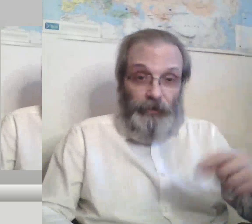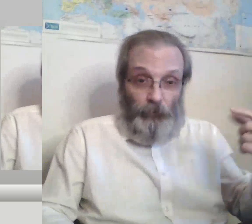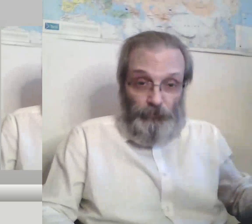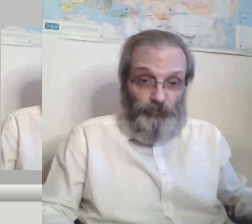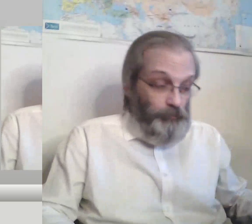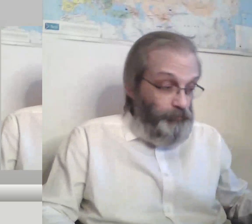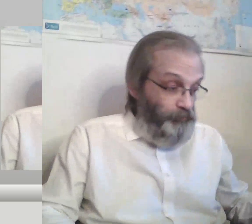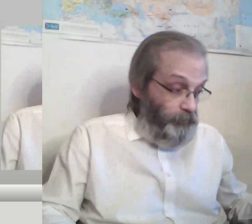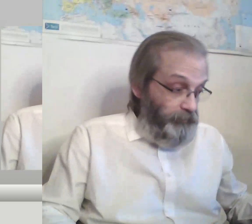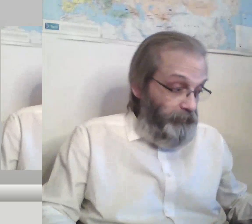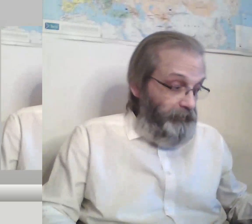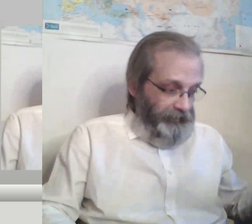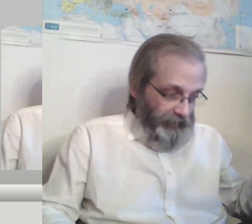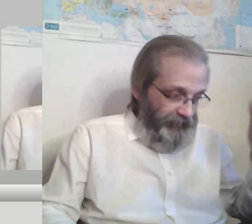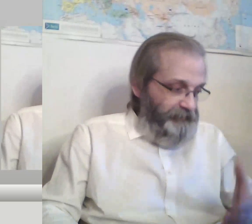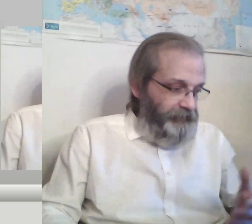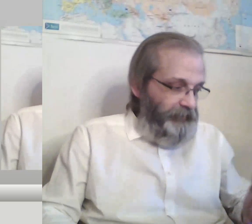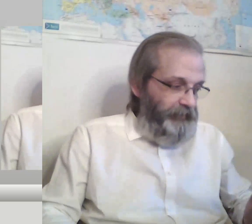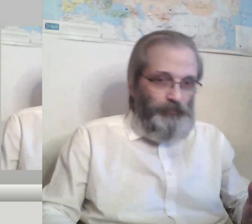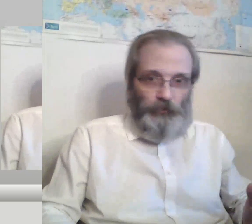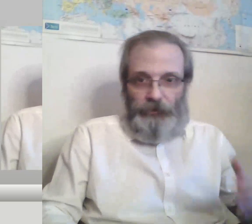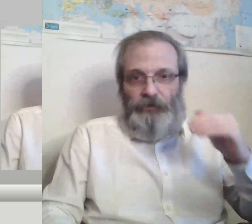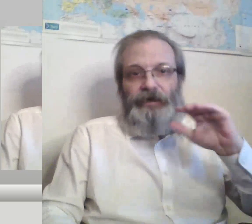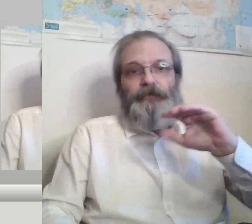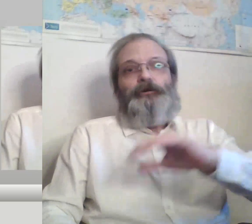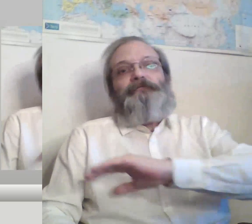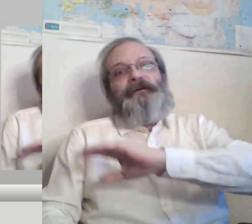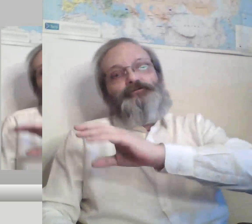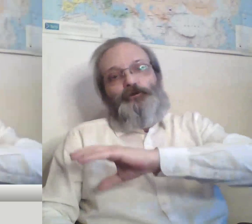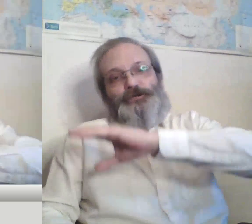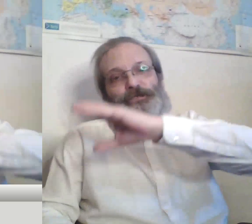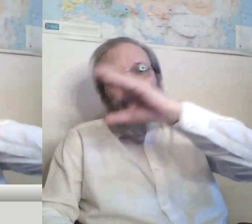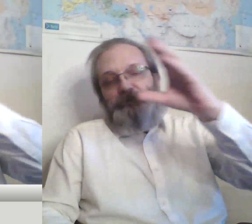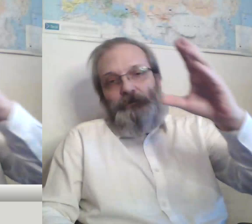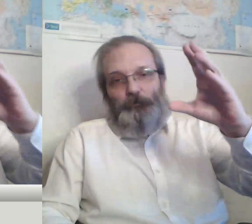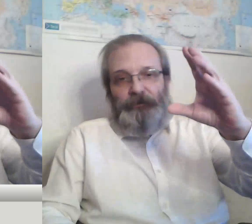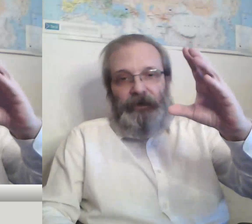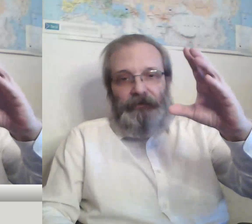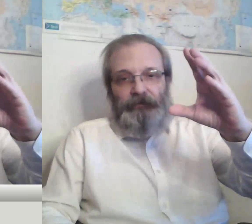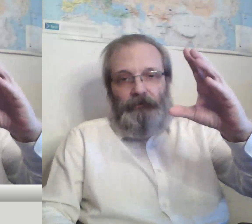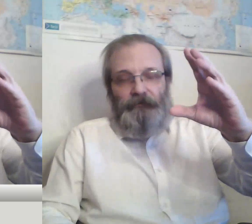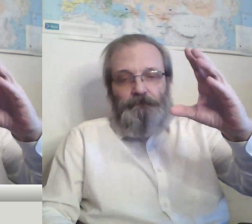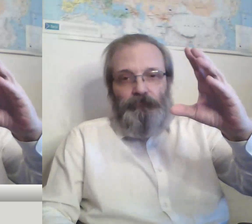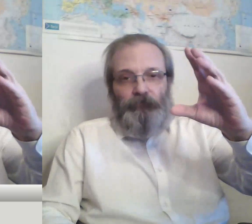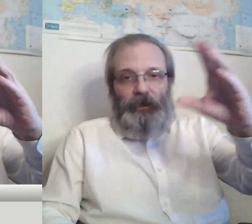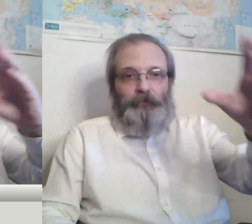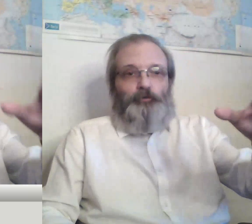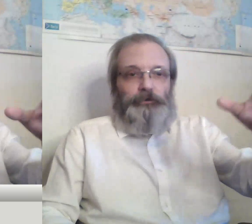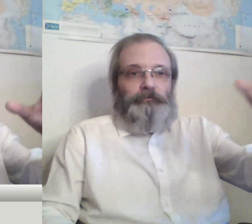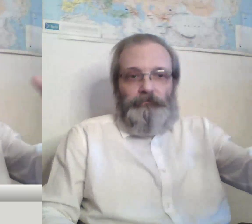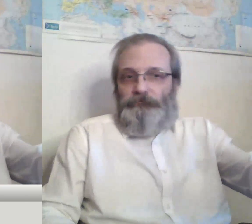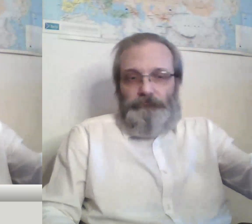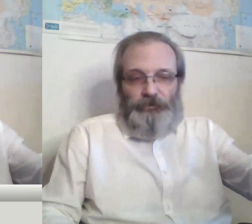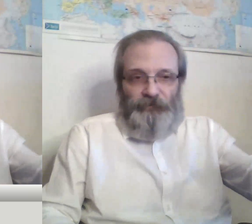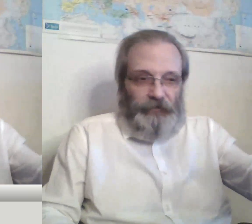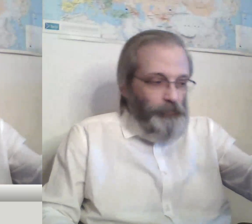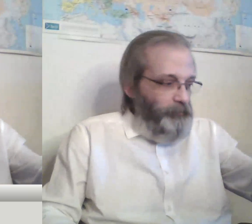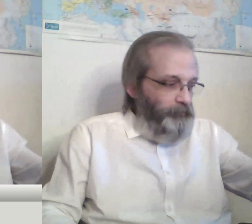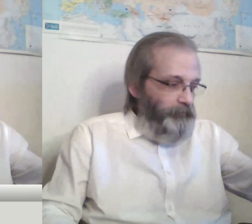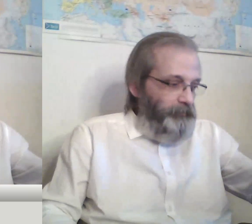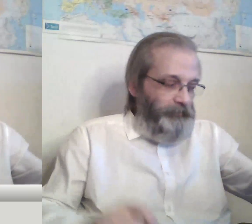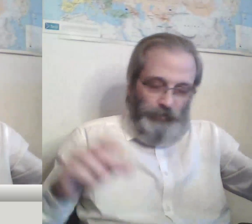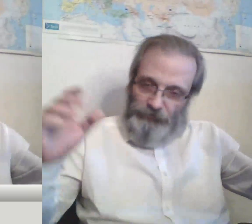e quindi abbiamo bisogno di soldi e la terza narrazione è verso l'occidente come tale a cui di